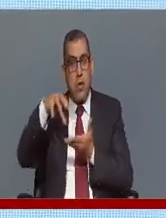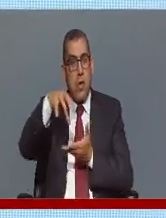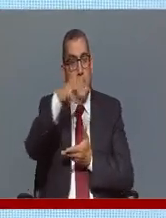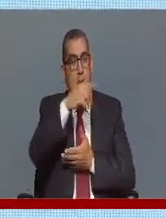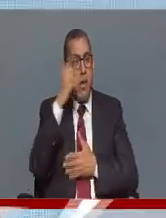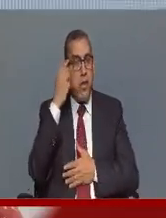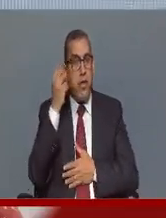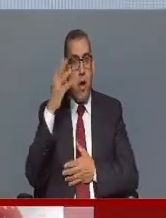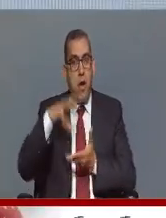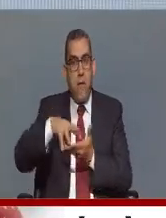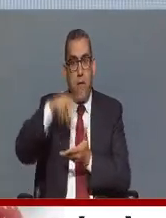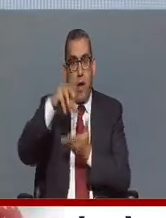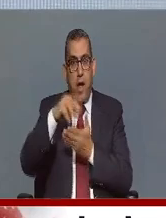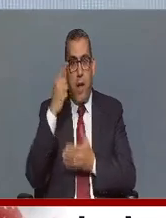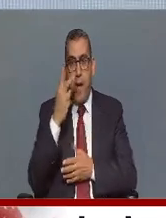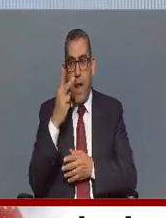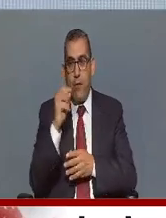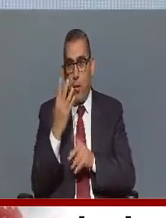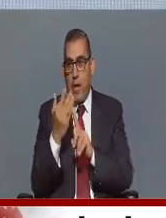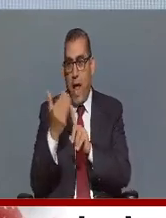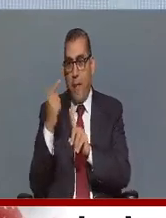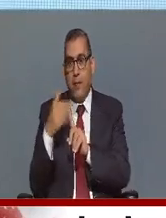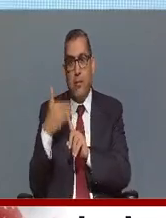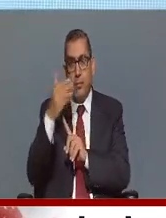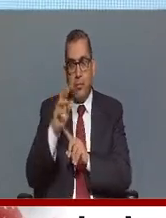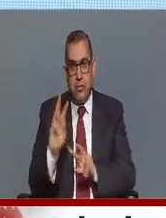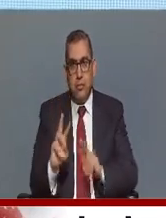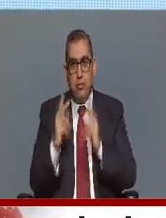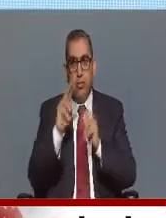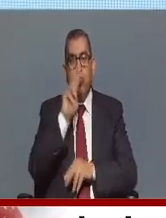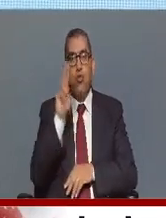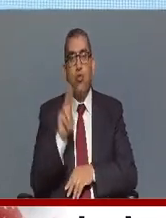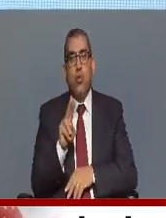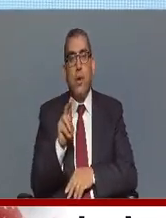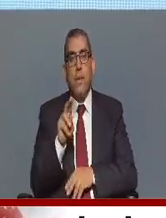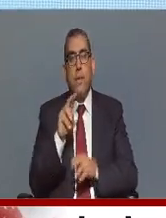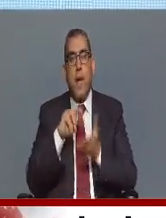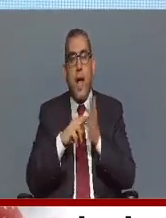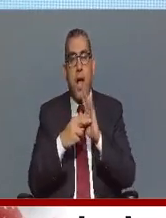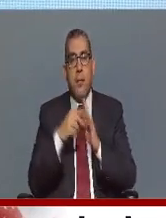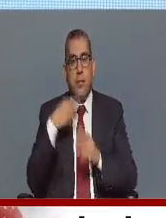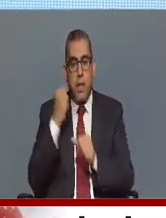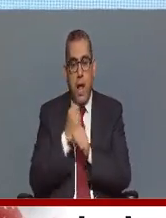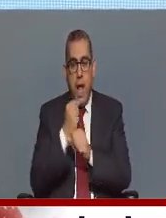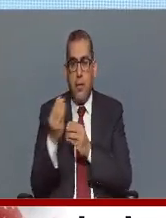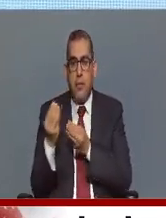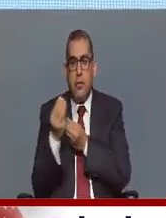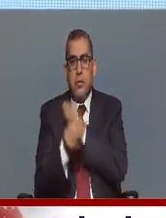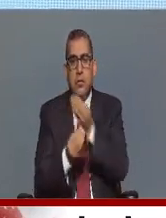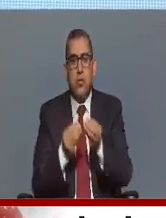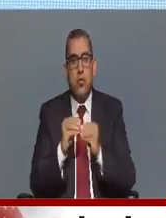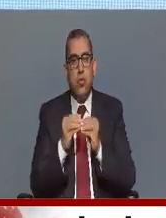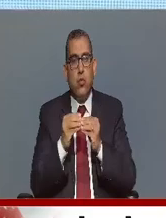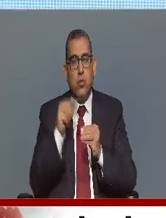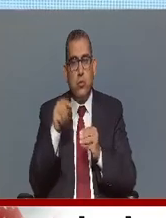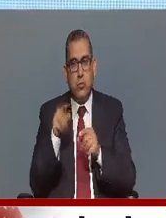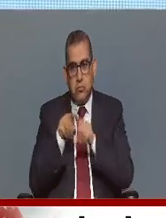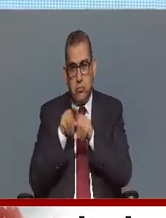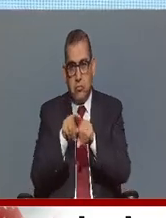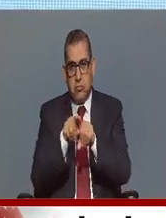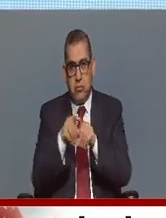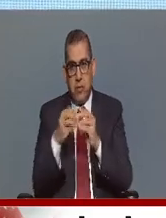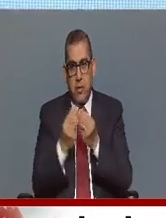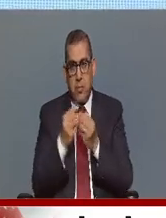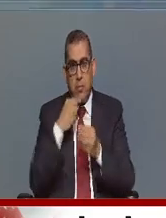قبل 2014، لكن يبقى السؤال: ماذا عن النشاط الذي يقدم، وهل يتماشى مع لغة